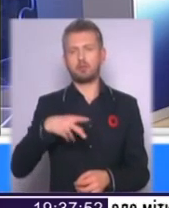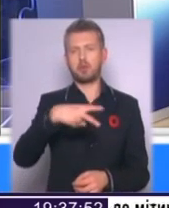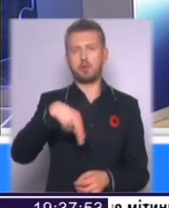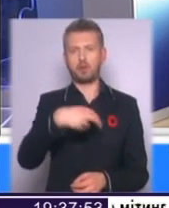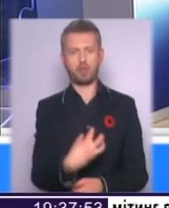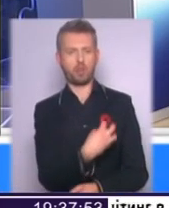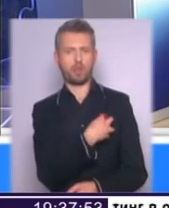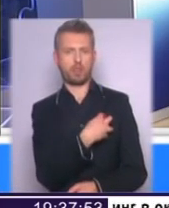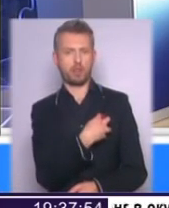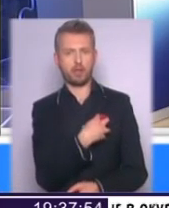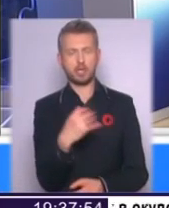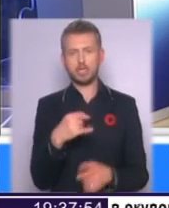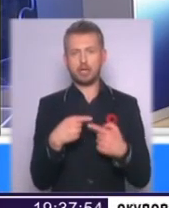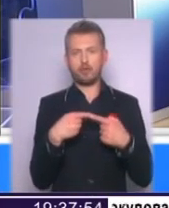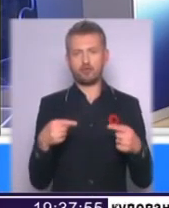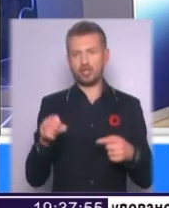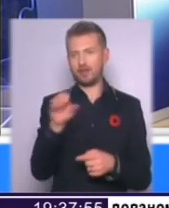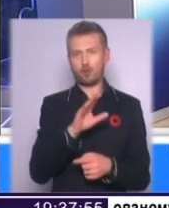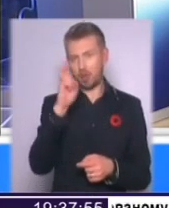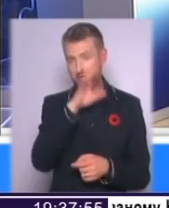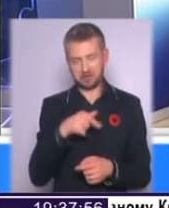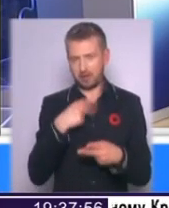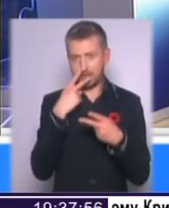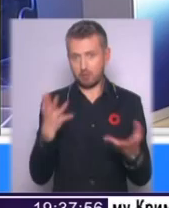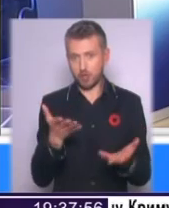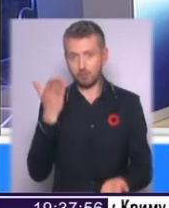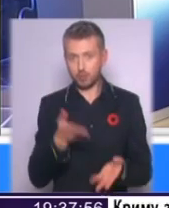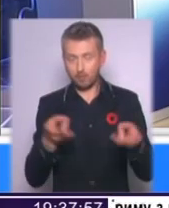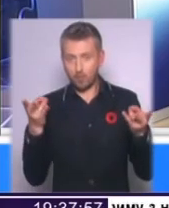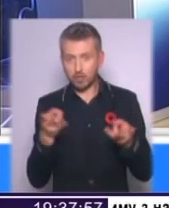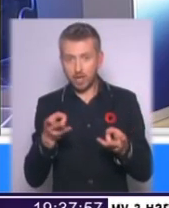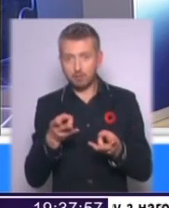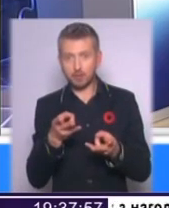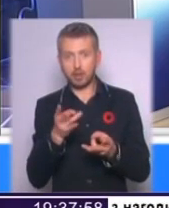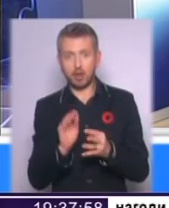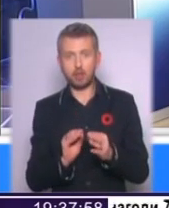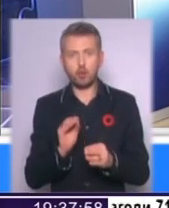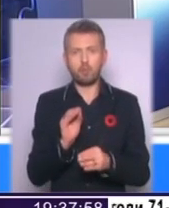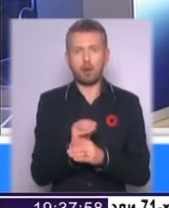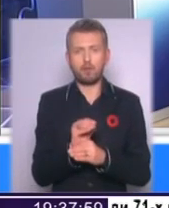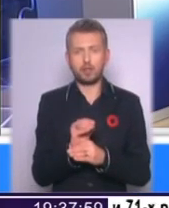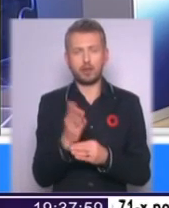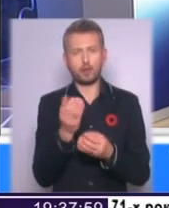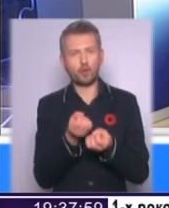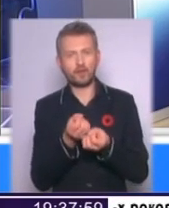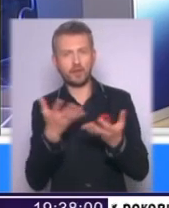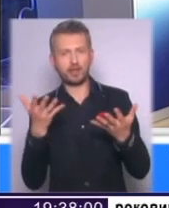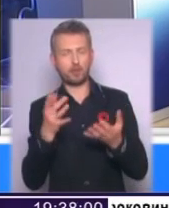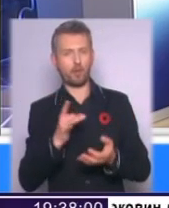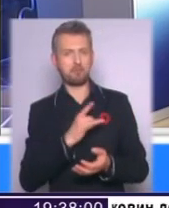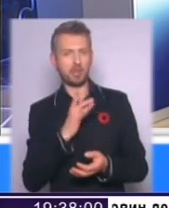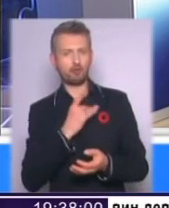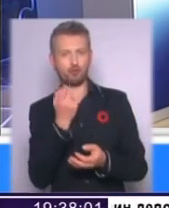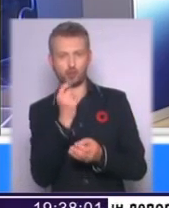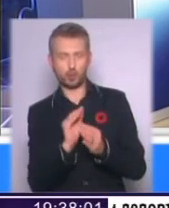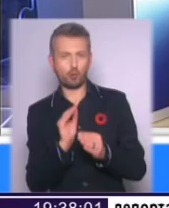і таке інше, і в інших європейських країнах. Можливо, потрібно додати якогось туди більше світлого, там білого чуть-чуть додати, щоб